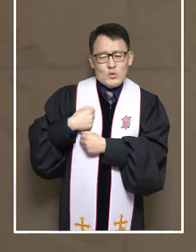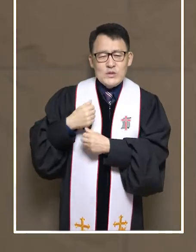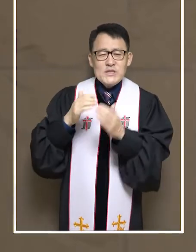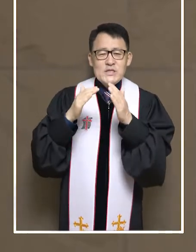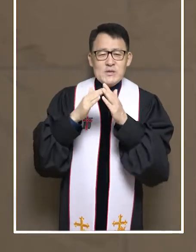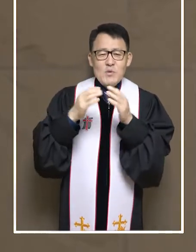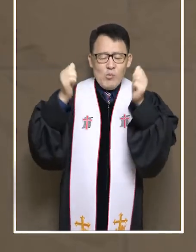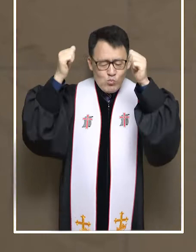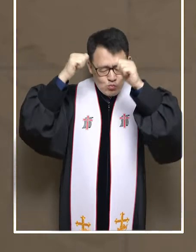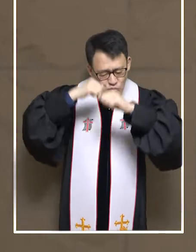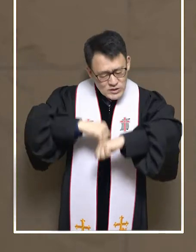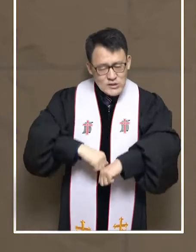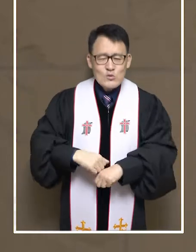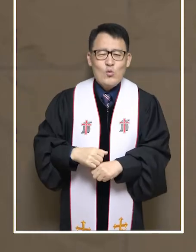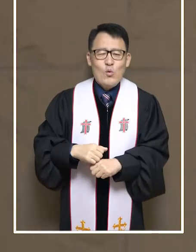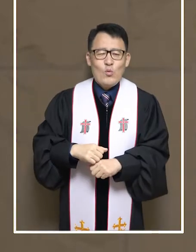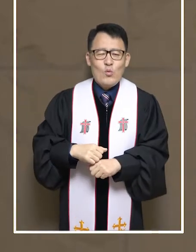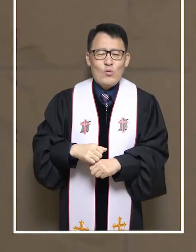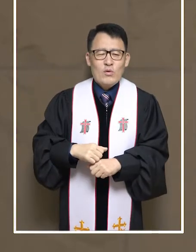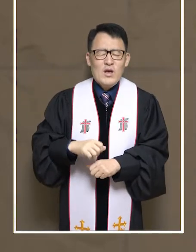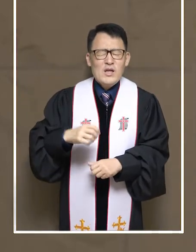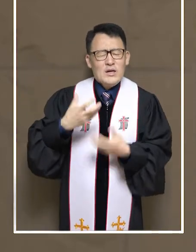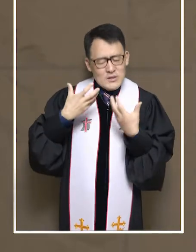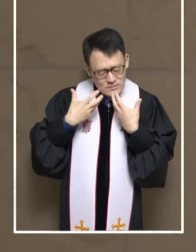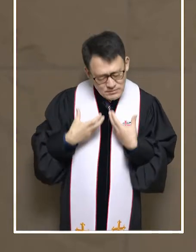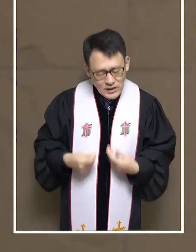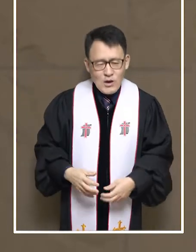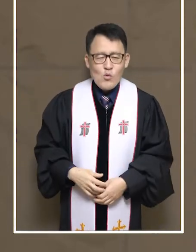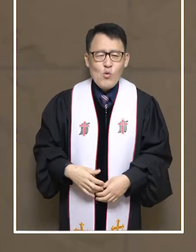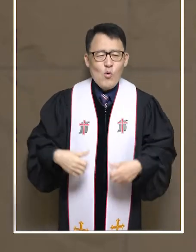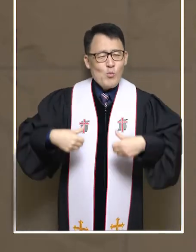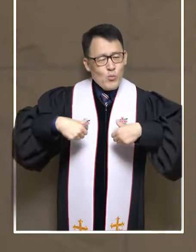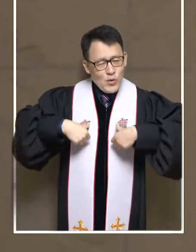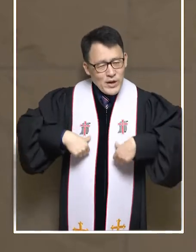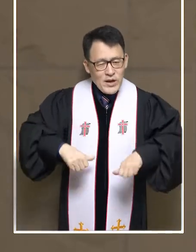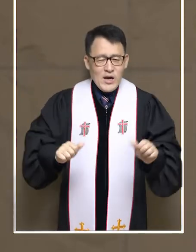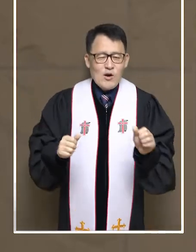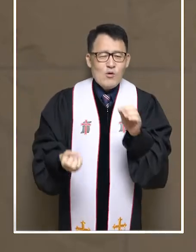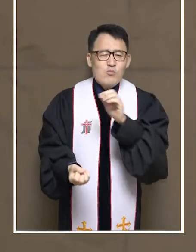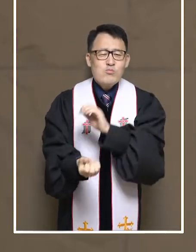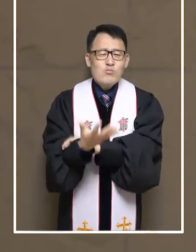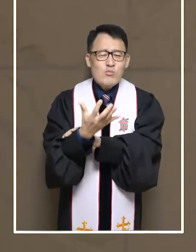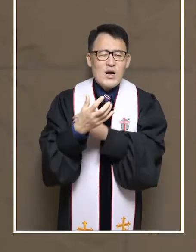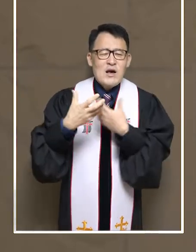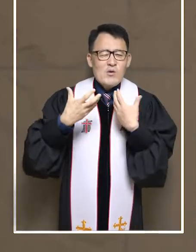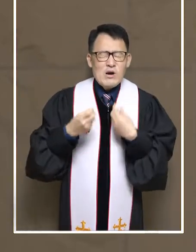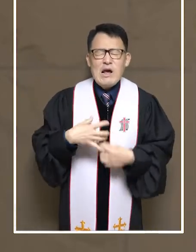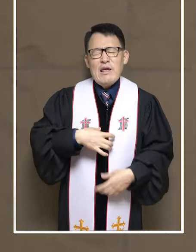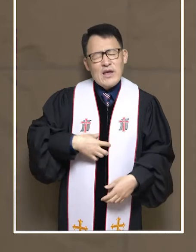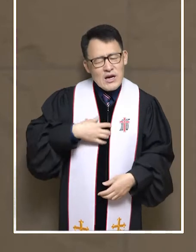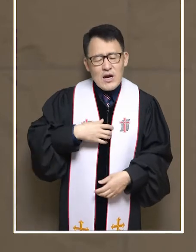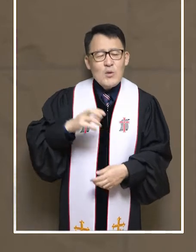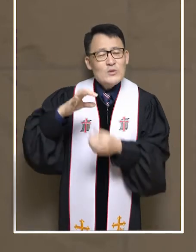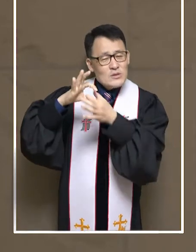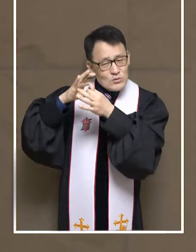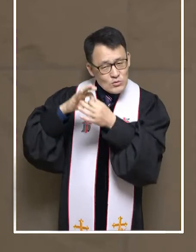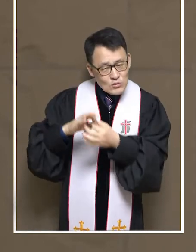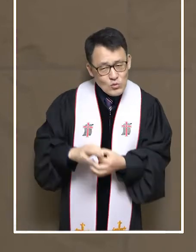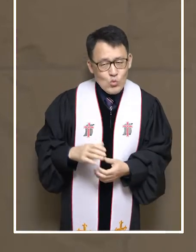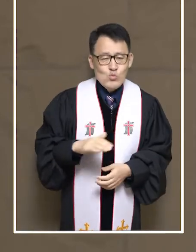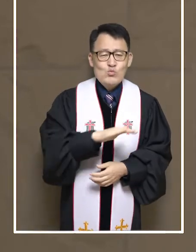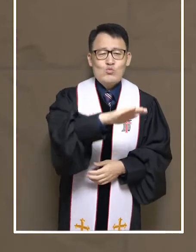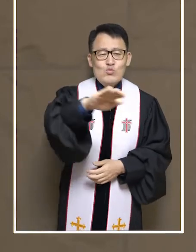세상이라는 거대한 보디발의 집에서 무너져 내리고 절망하고 포기하고